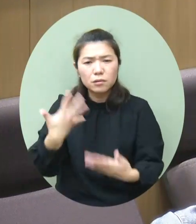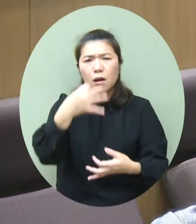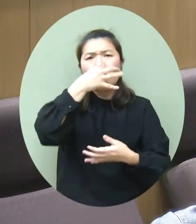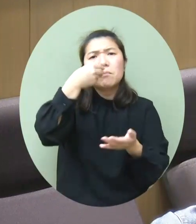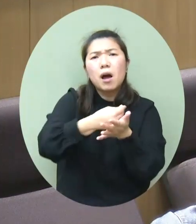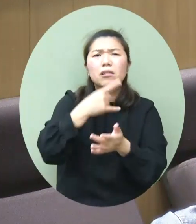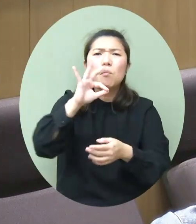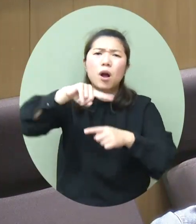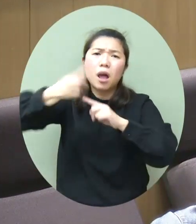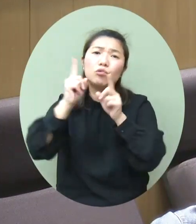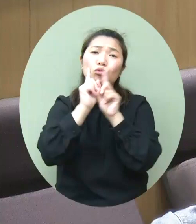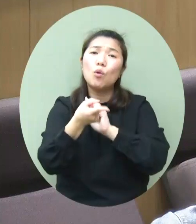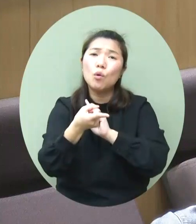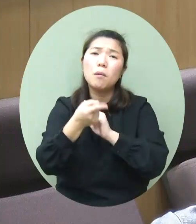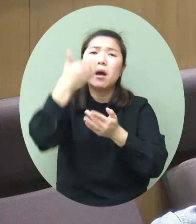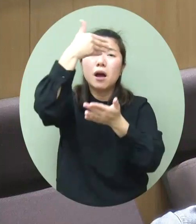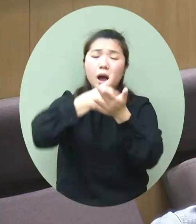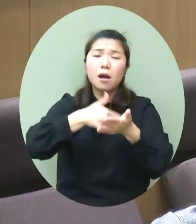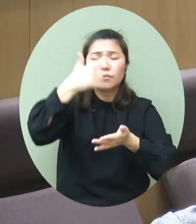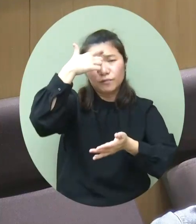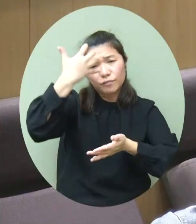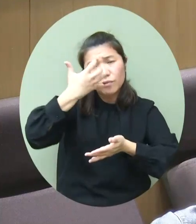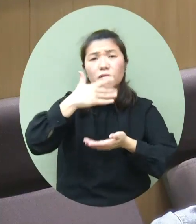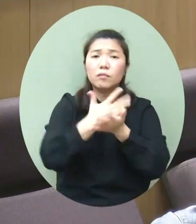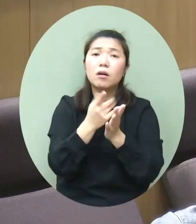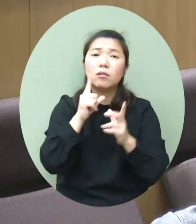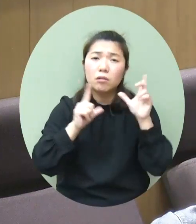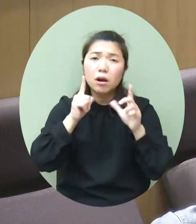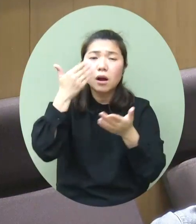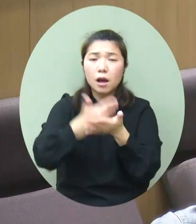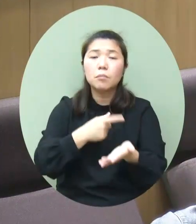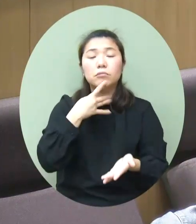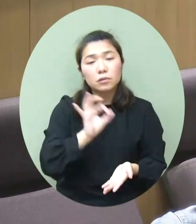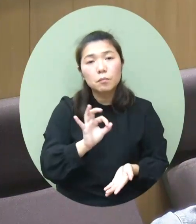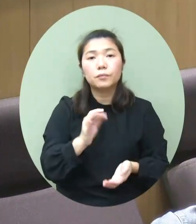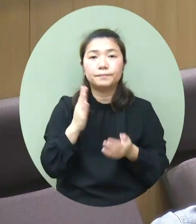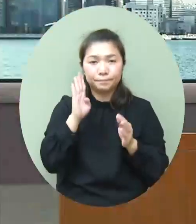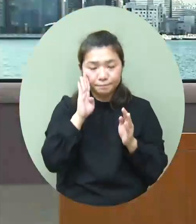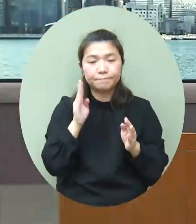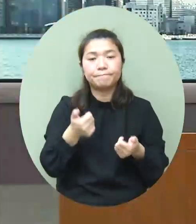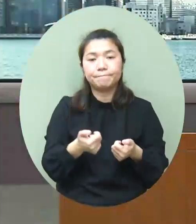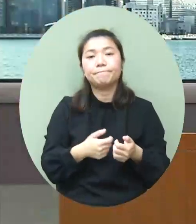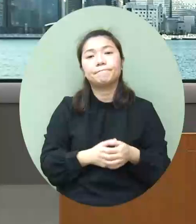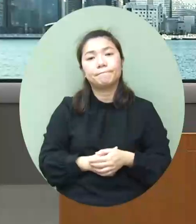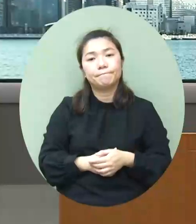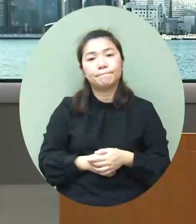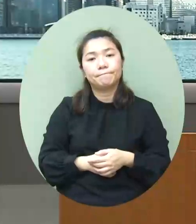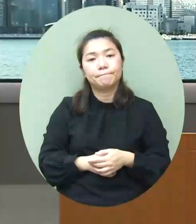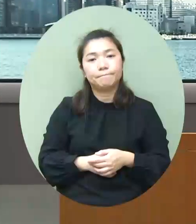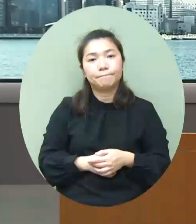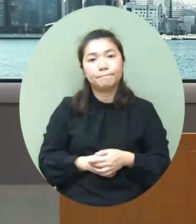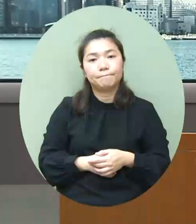吗？如果买不到这个药物，还有其他的药物能够减轻患者的病情